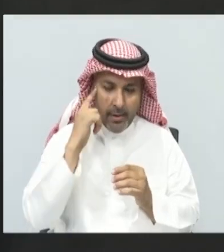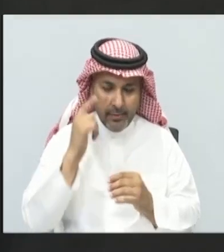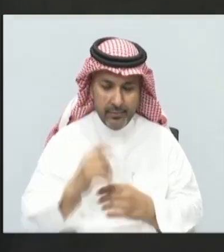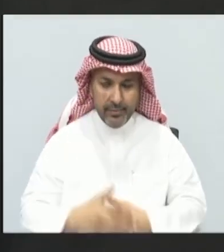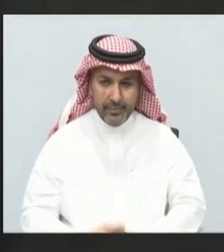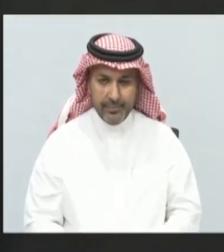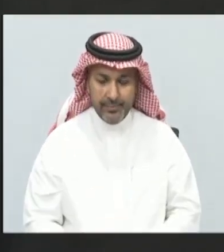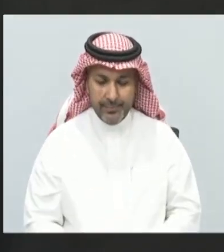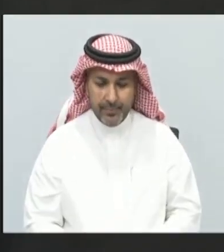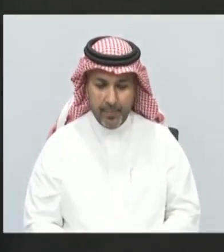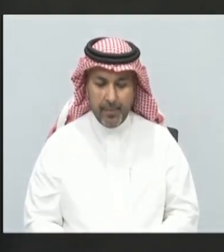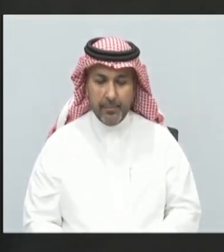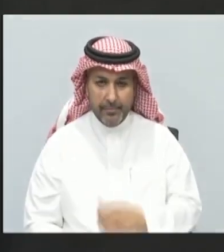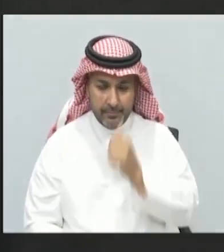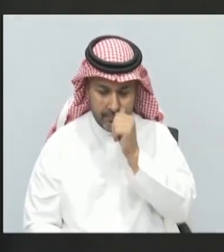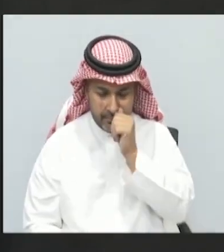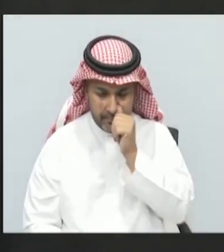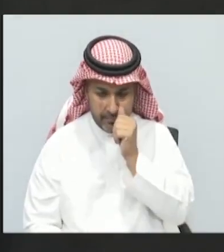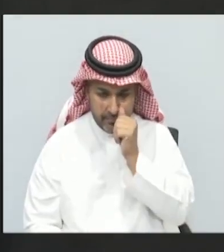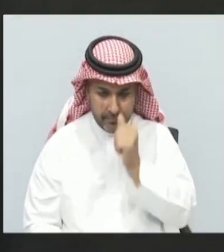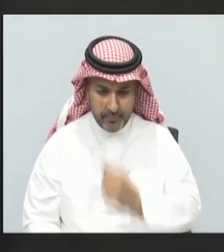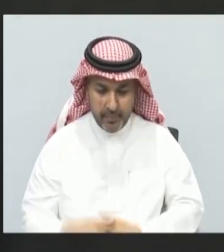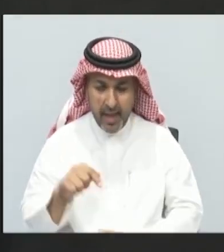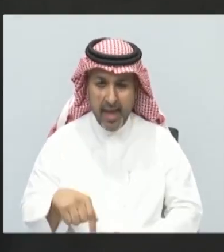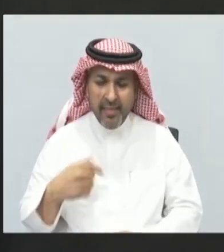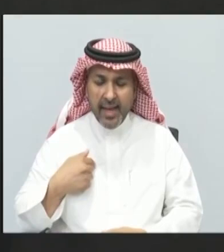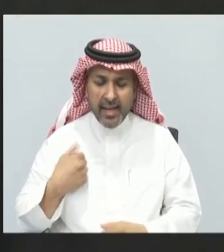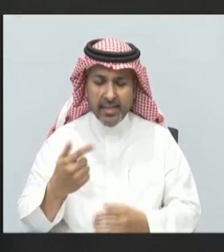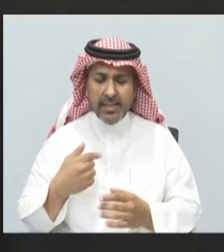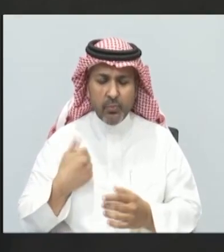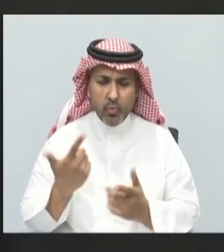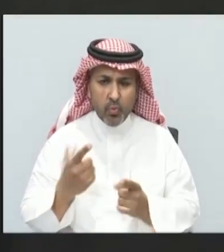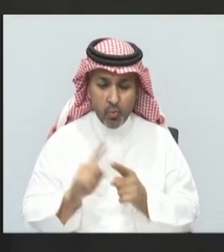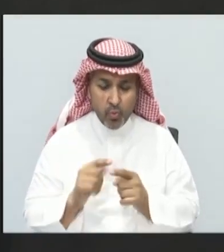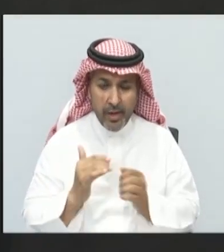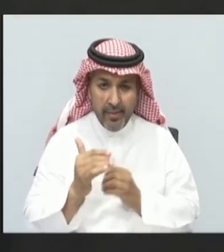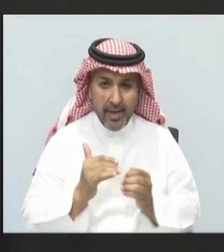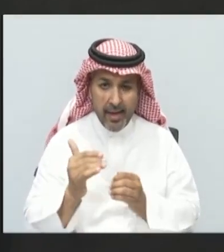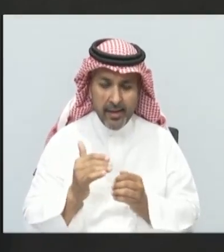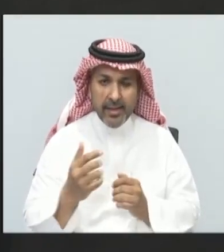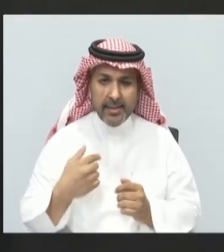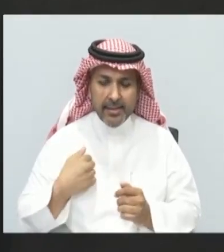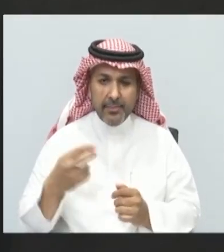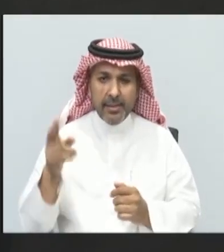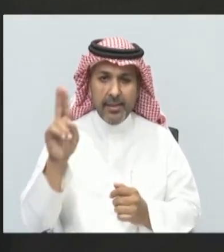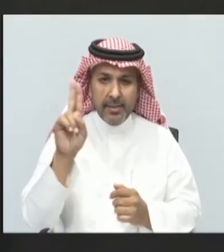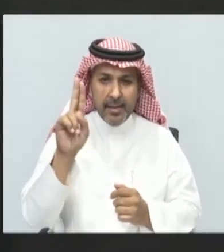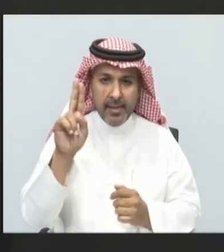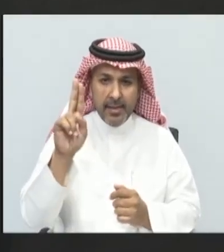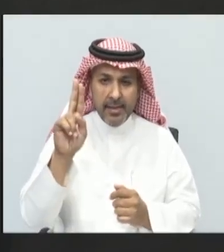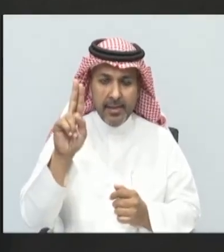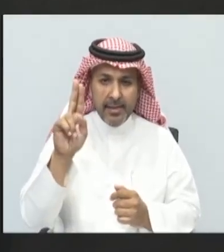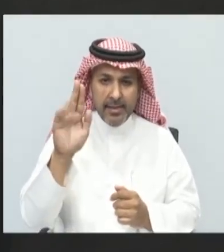من المتغيرات تتكلم كفيزا ايين كلا من المتغيرات الزمن والموقع صفر وصفر لاحظ